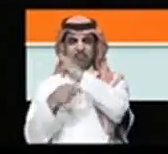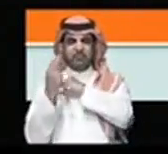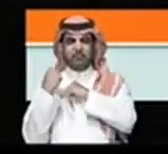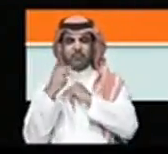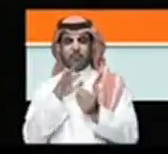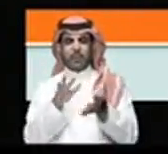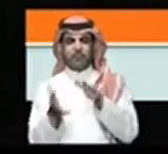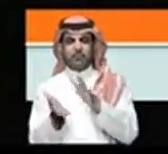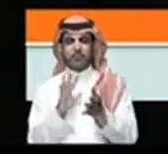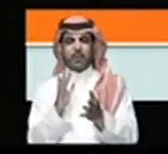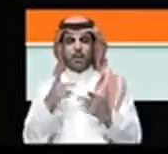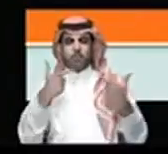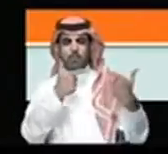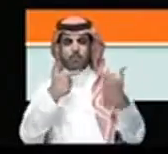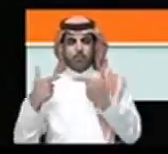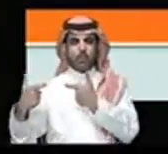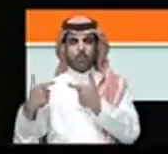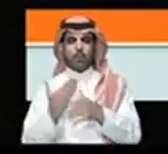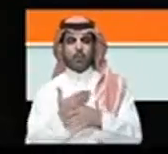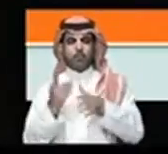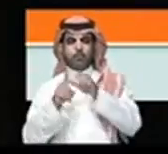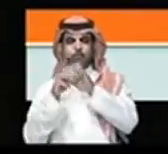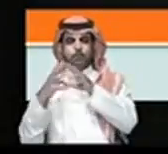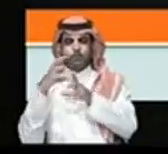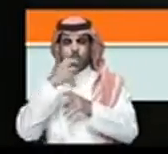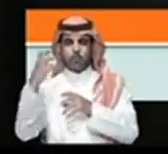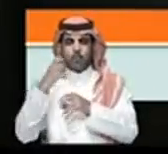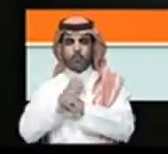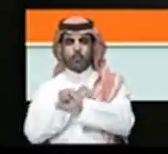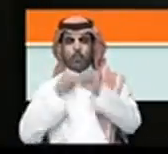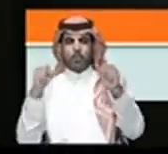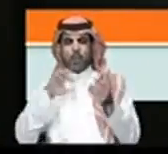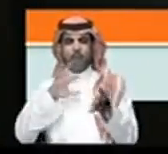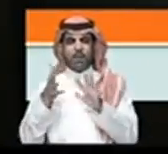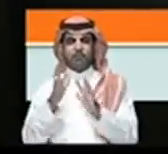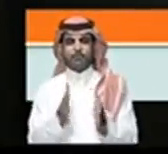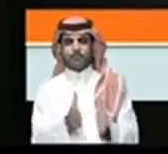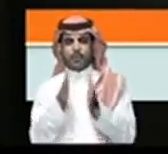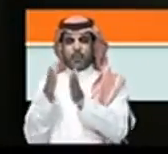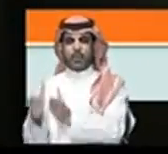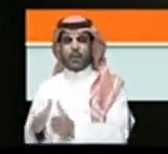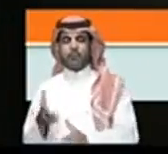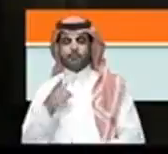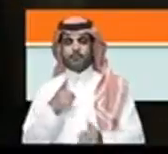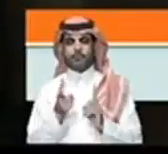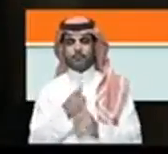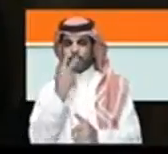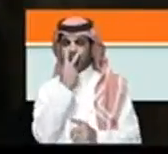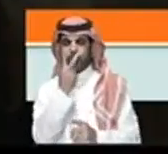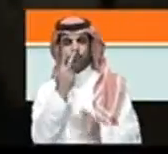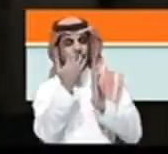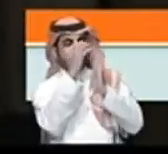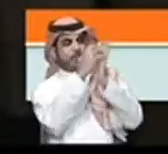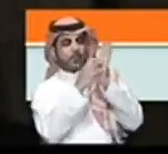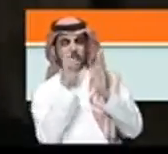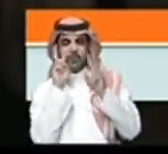السابق وخلال الحرب العالم الثانيه وبعد القصف بالقنبله الذريه عقب ذلك توجه سمو ولي العهد الى قانون المتحف